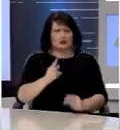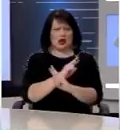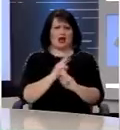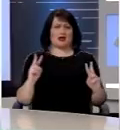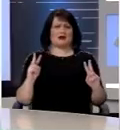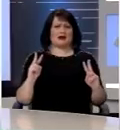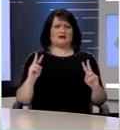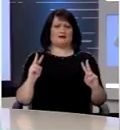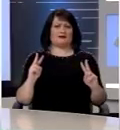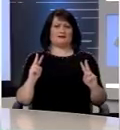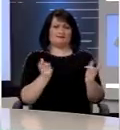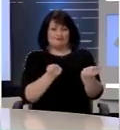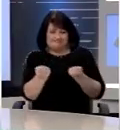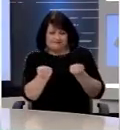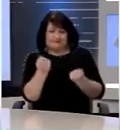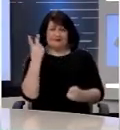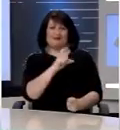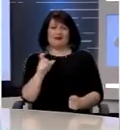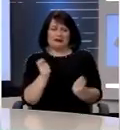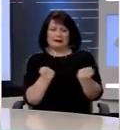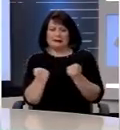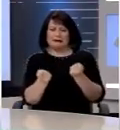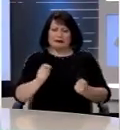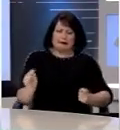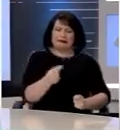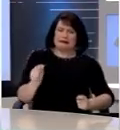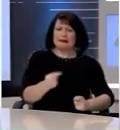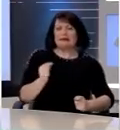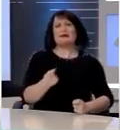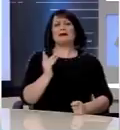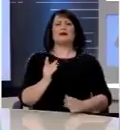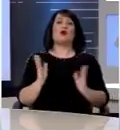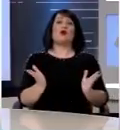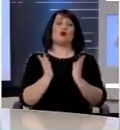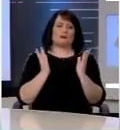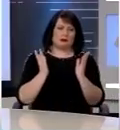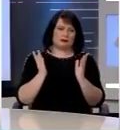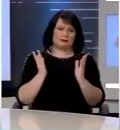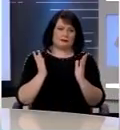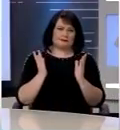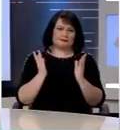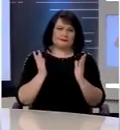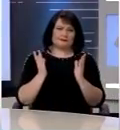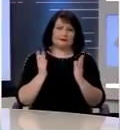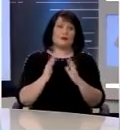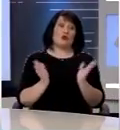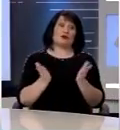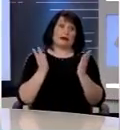Όλο τυχαίο, συντονισμένα εδώ και 15 μέρες, μόλις στην